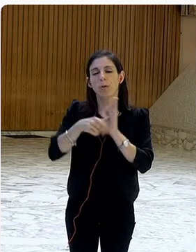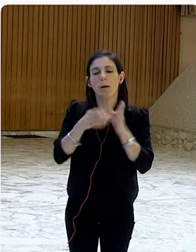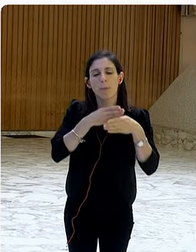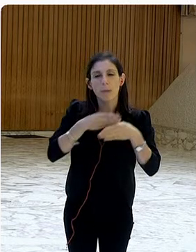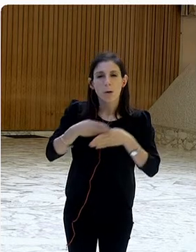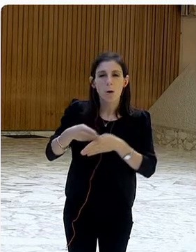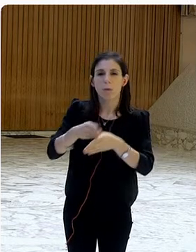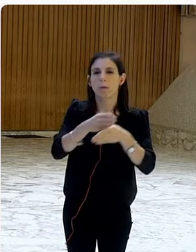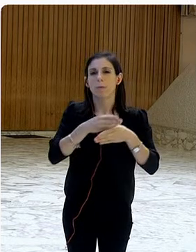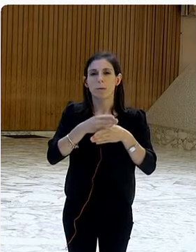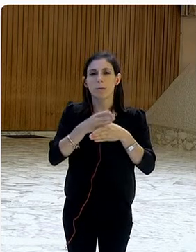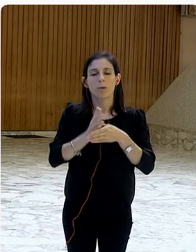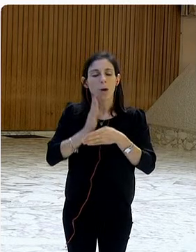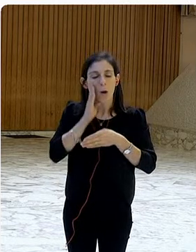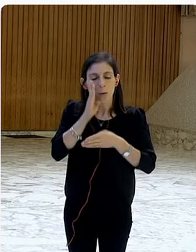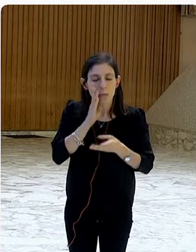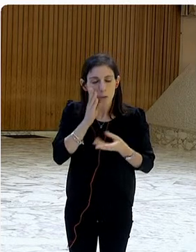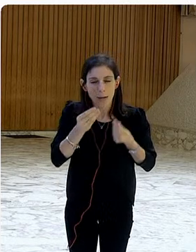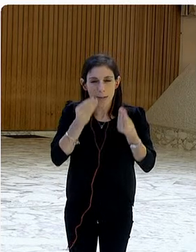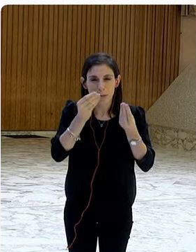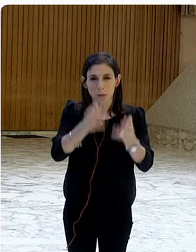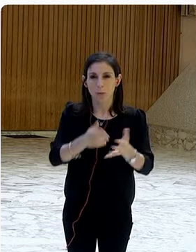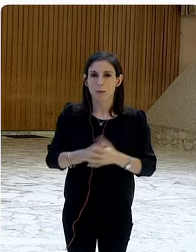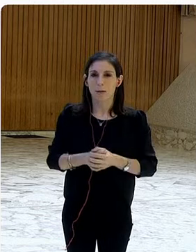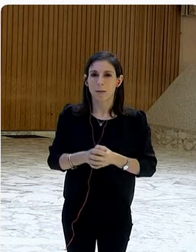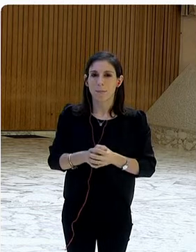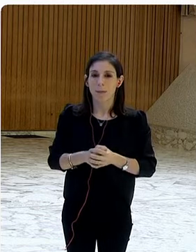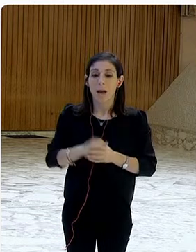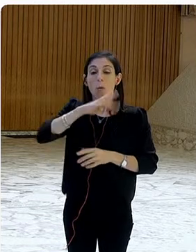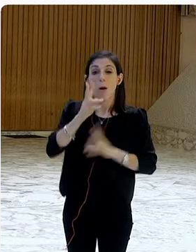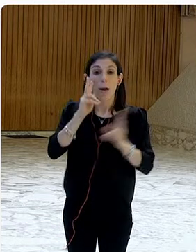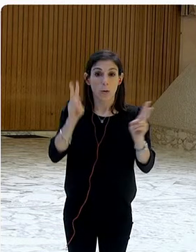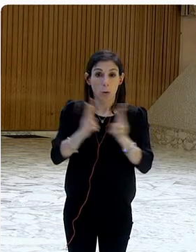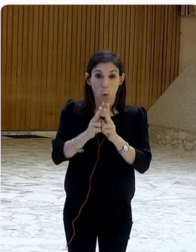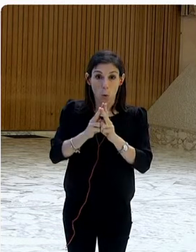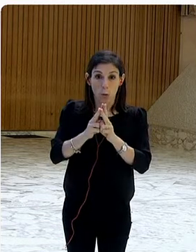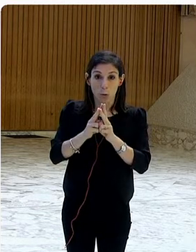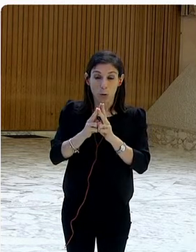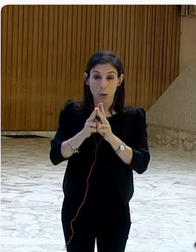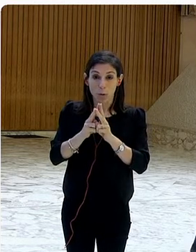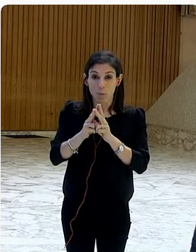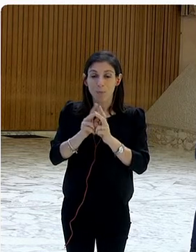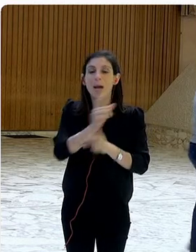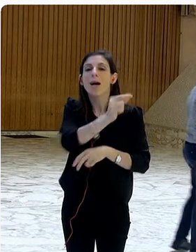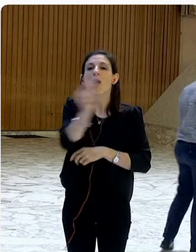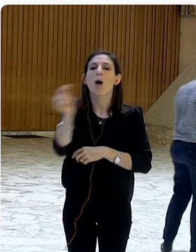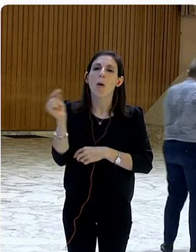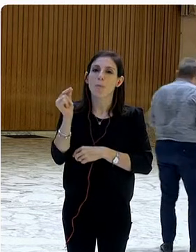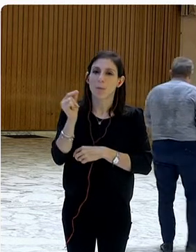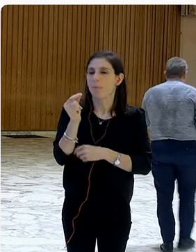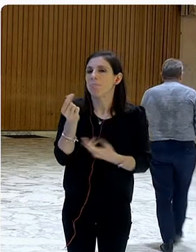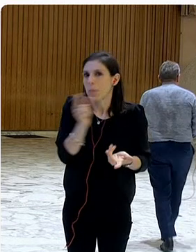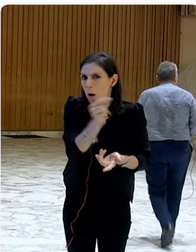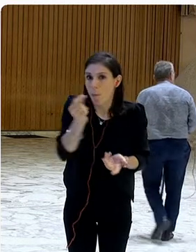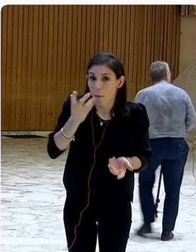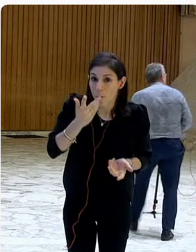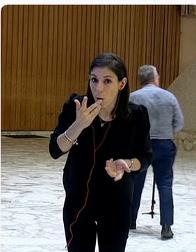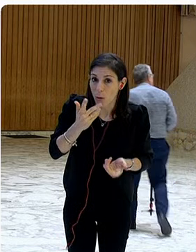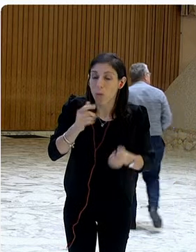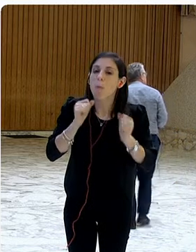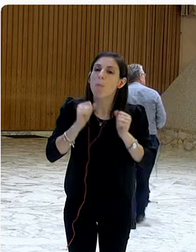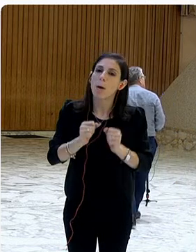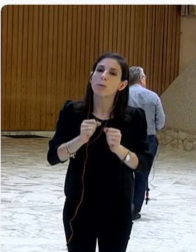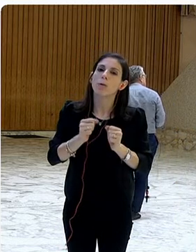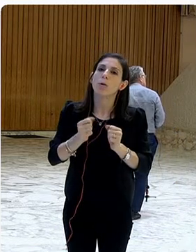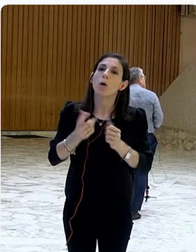de consolation. Durant le quatrième temps de la rencontre, les couples qui le désirent peuvent partager leur joie du moment,